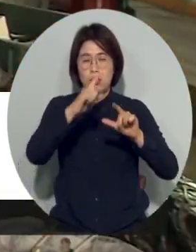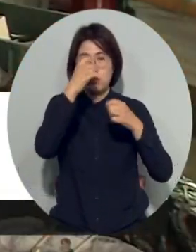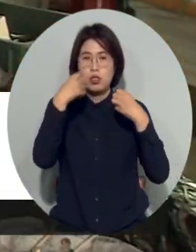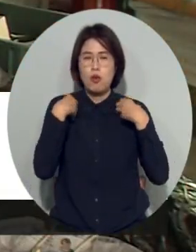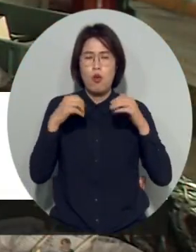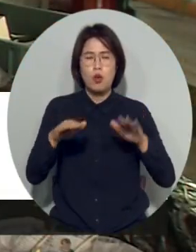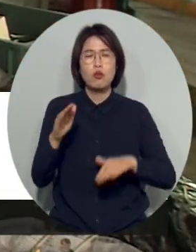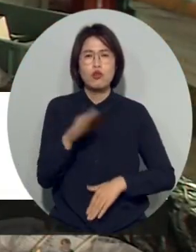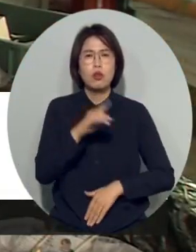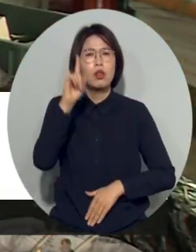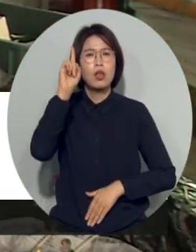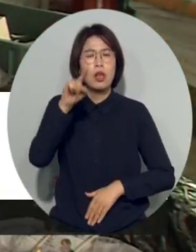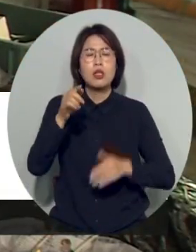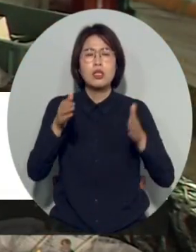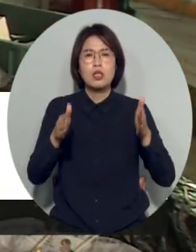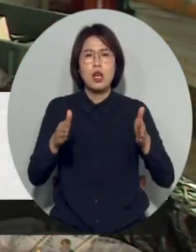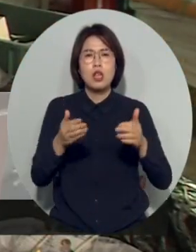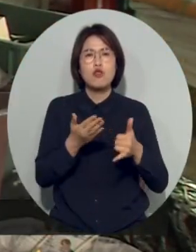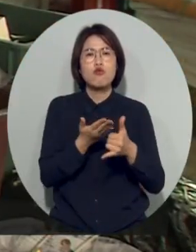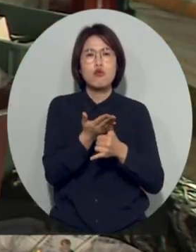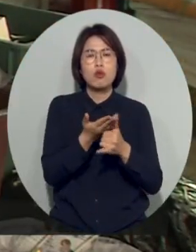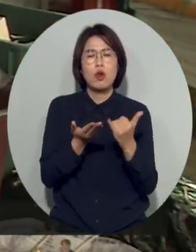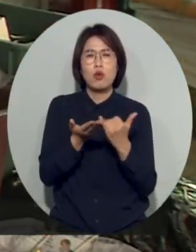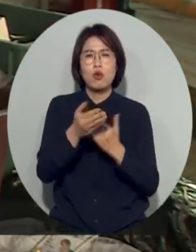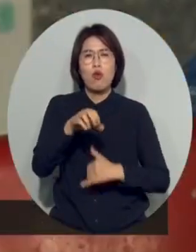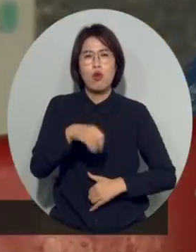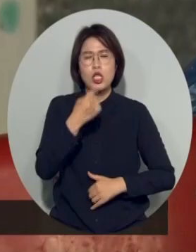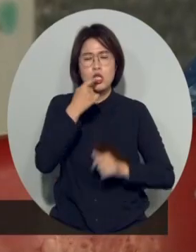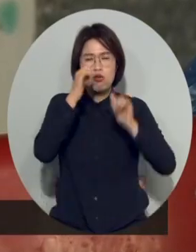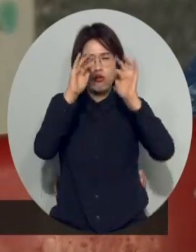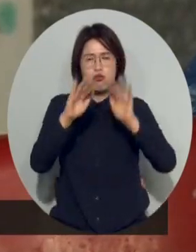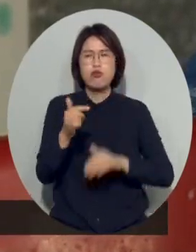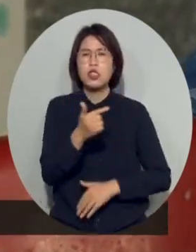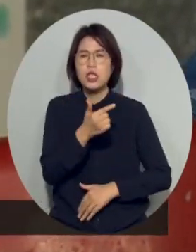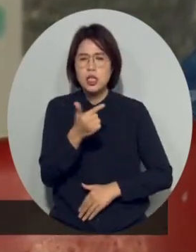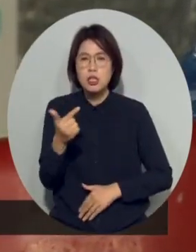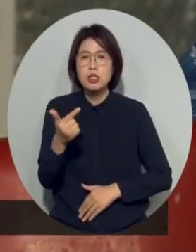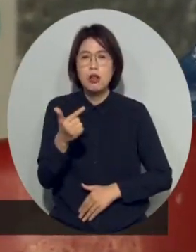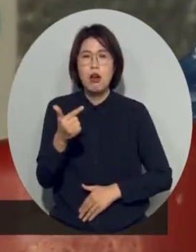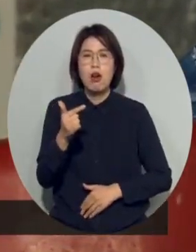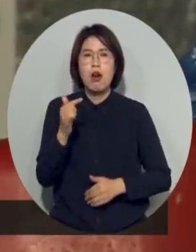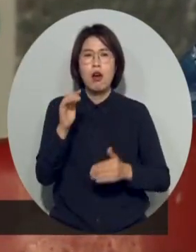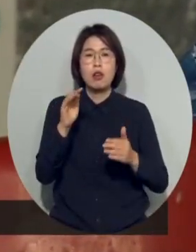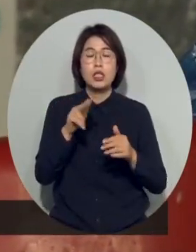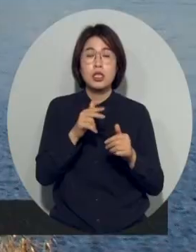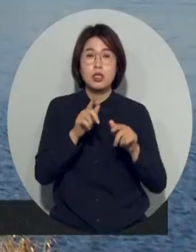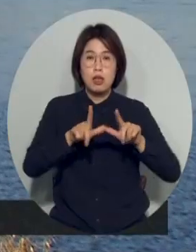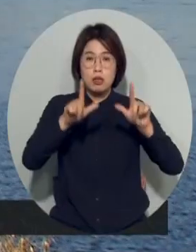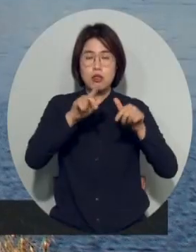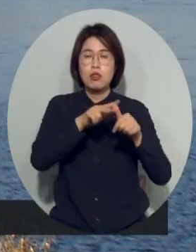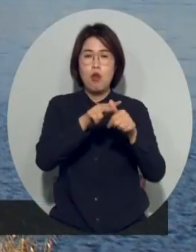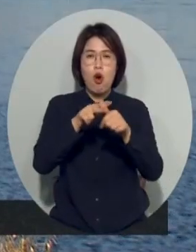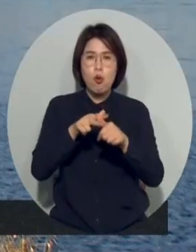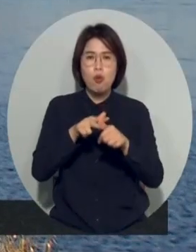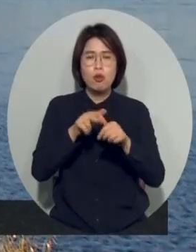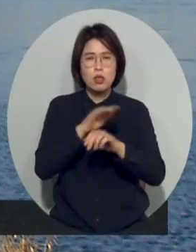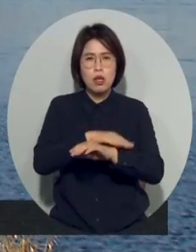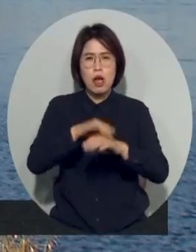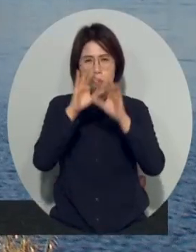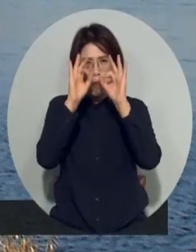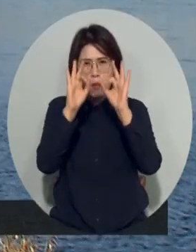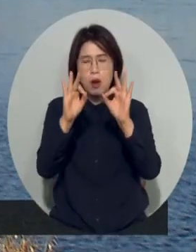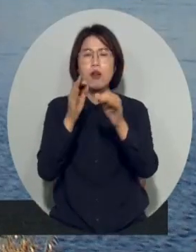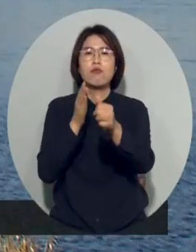오늘부터 내일 사이 울릉도와 독도에 많은 눈이 내리겠다 면서 앞으로 발표되는 기상정보에 유의해 달라고